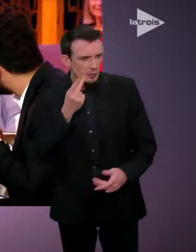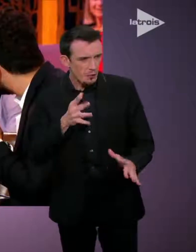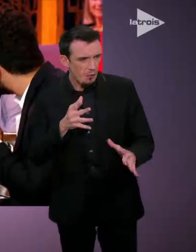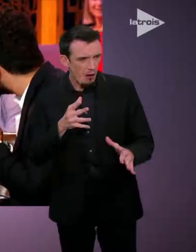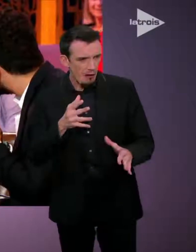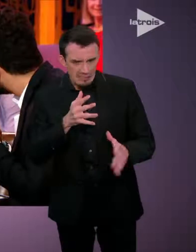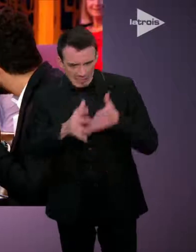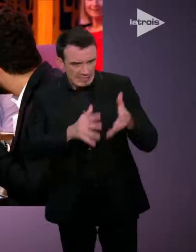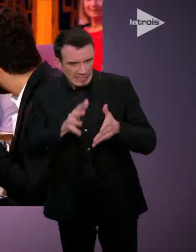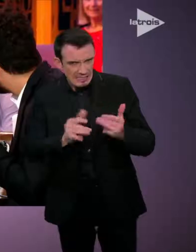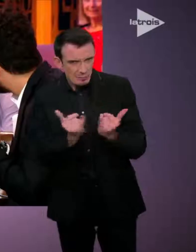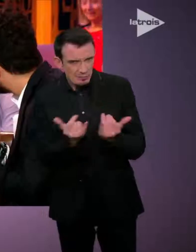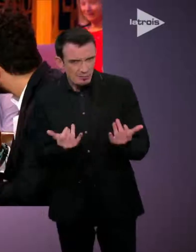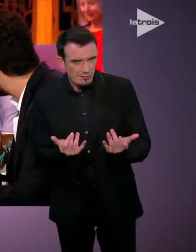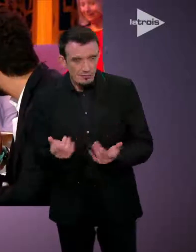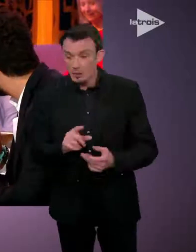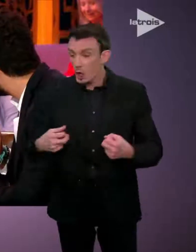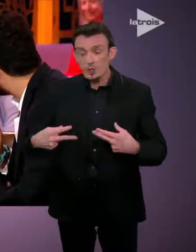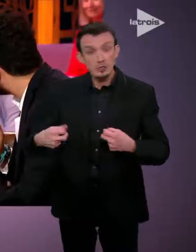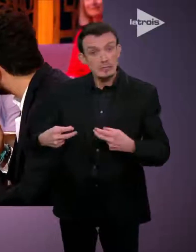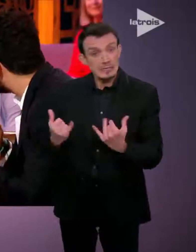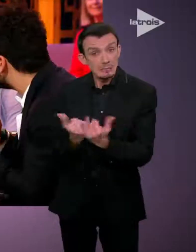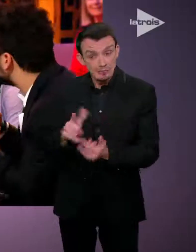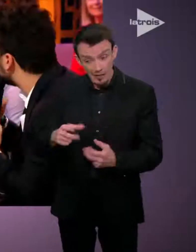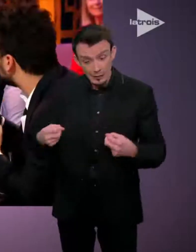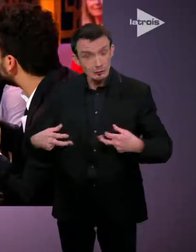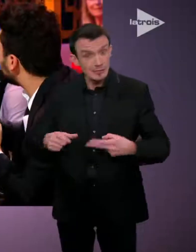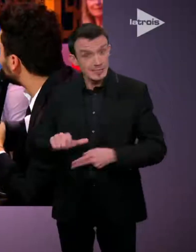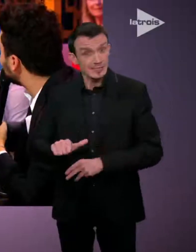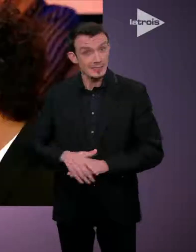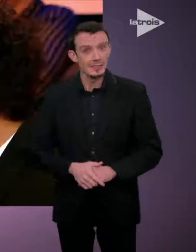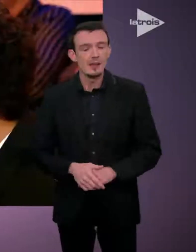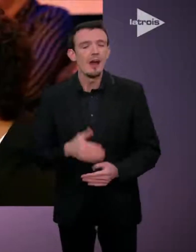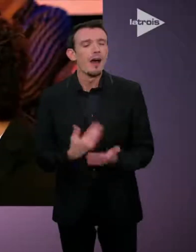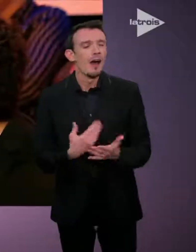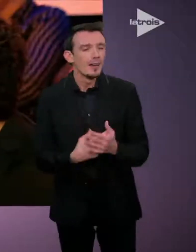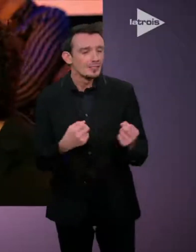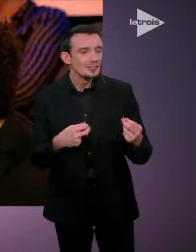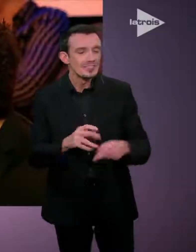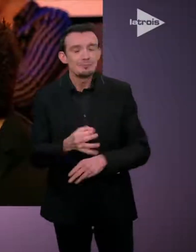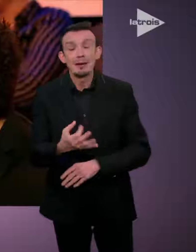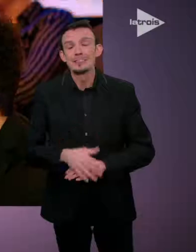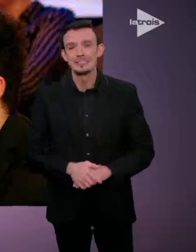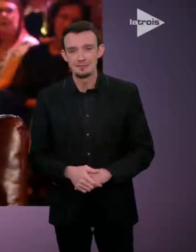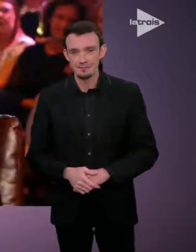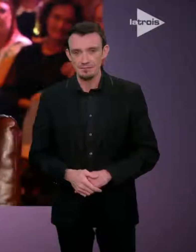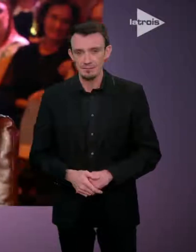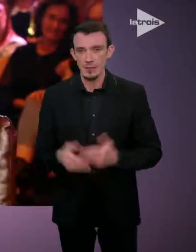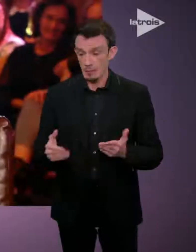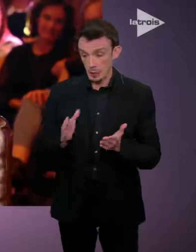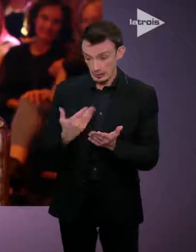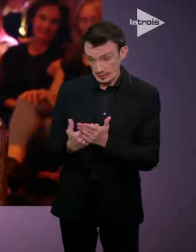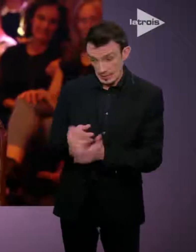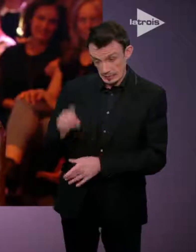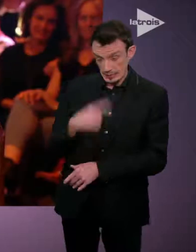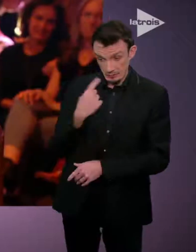signes ? Avec les sous-titres, ils ont été sous-titrés avec les sous-titres. En DVD. Ah oui, bah oui. Forcément. Donc maintenant, il faut insister, Kev, pour que tout